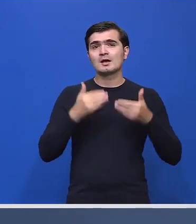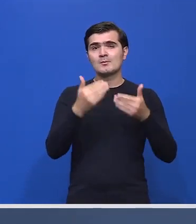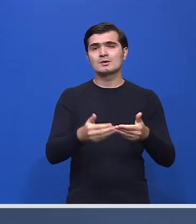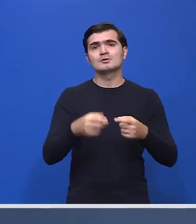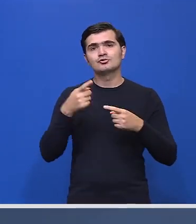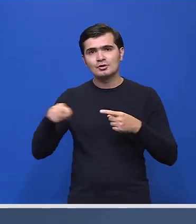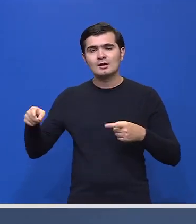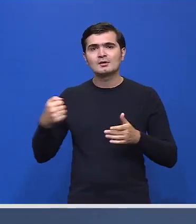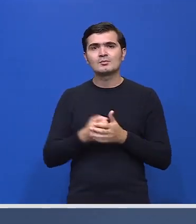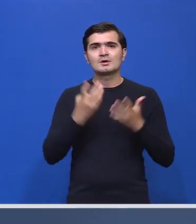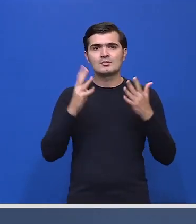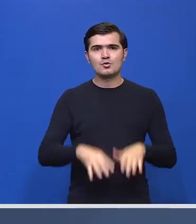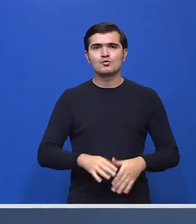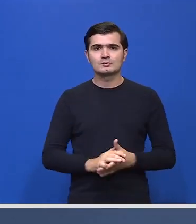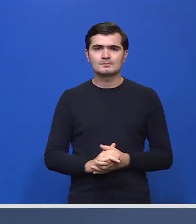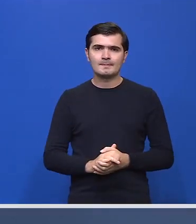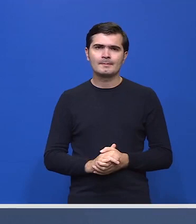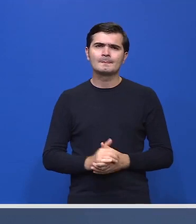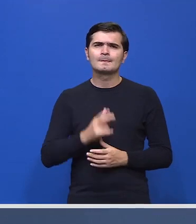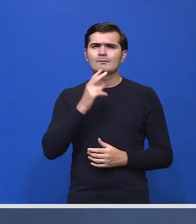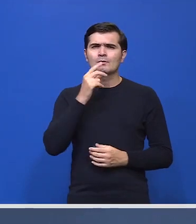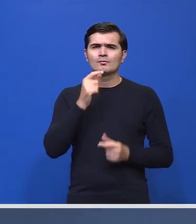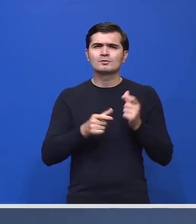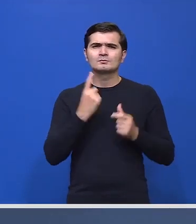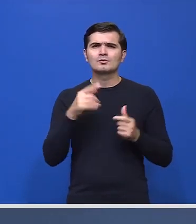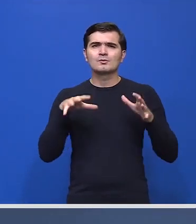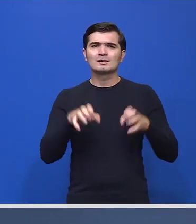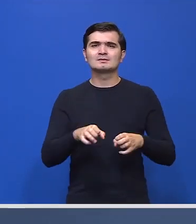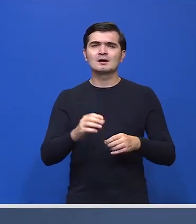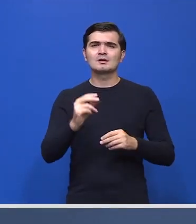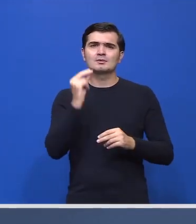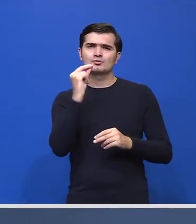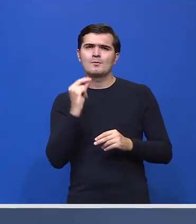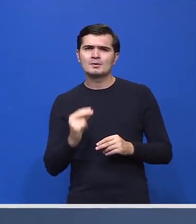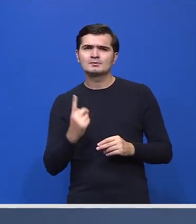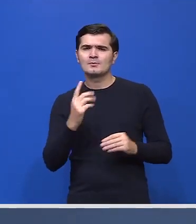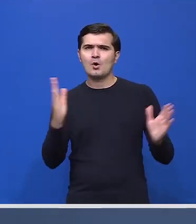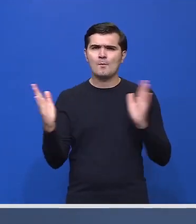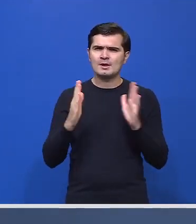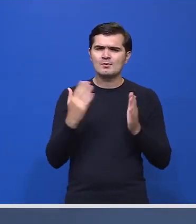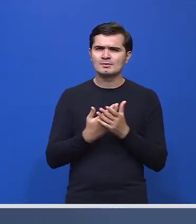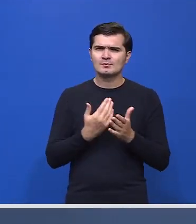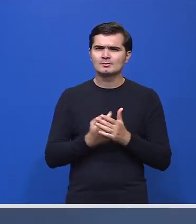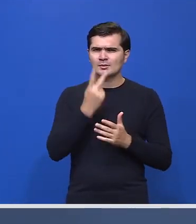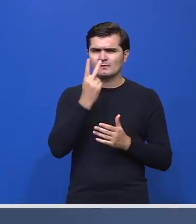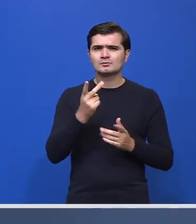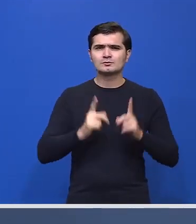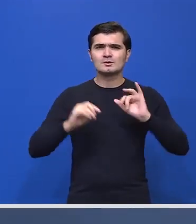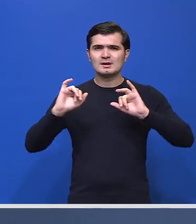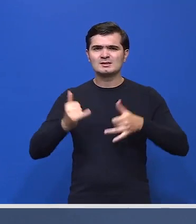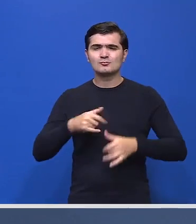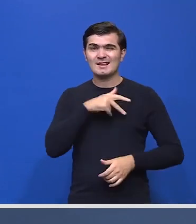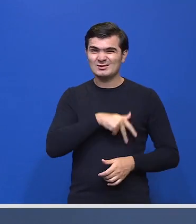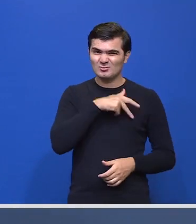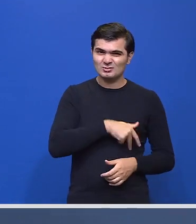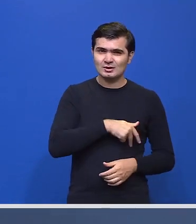la 9 luni. S-ar putea vorbi despre o înghețare a dobânzilor pe anumită perioadă, pentru că deja sunt cazuri sociale. Dacă